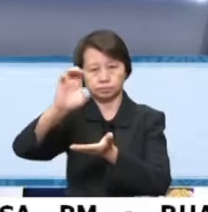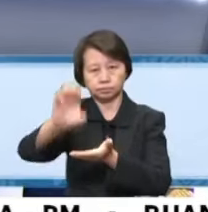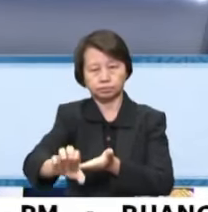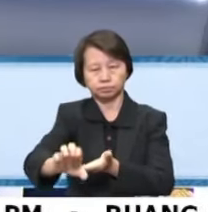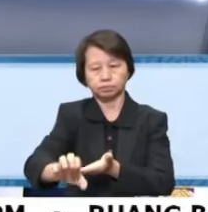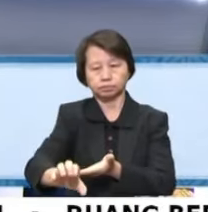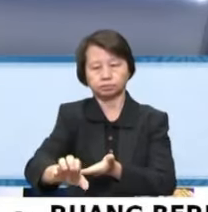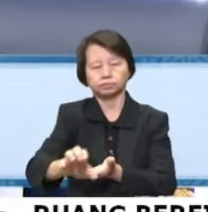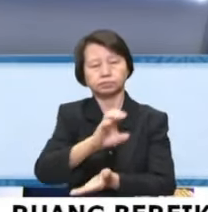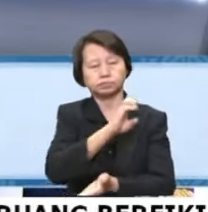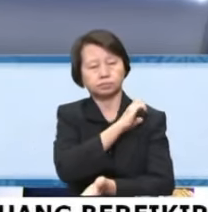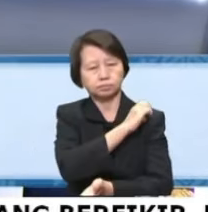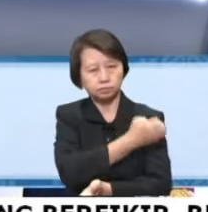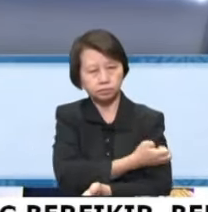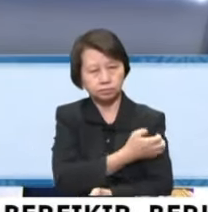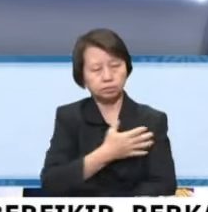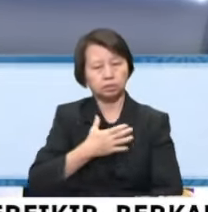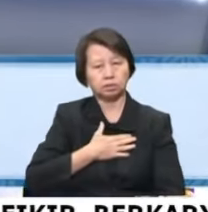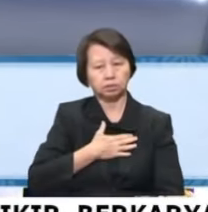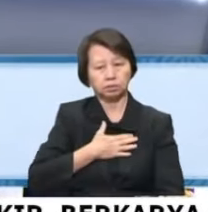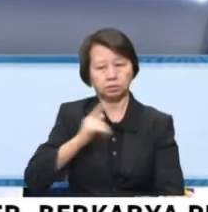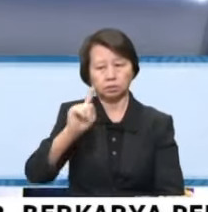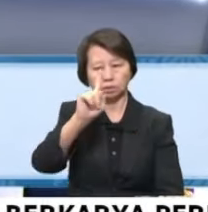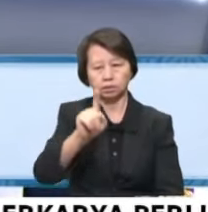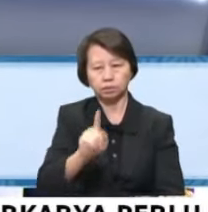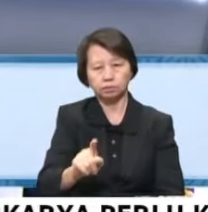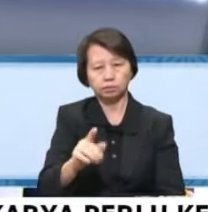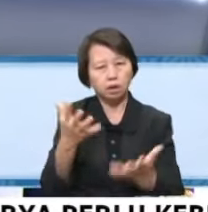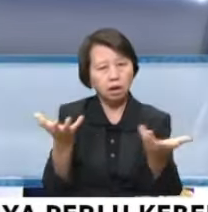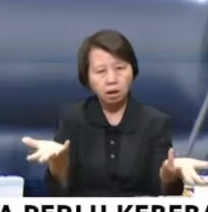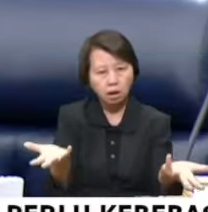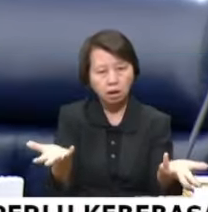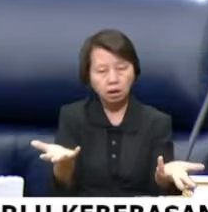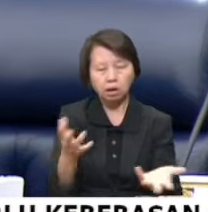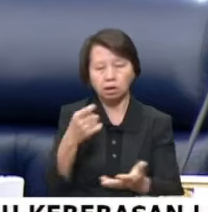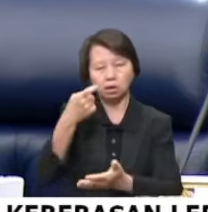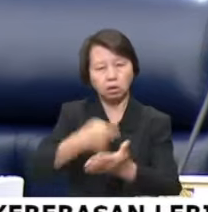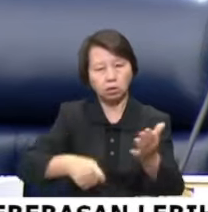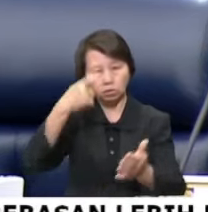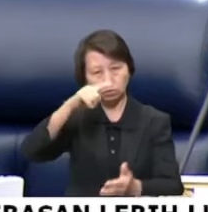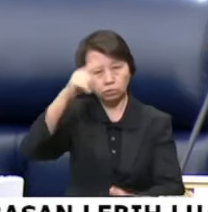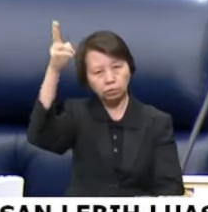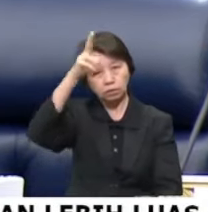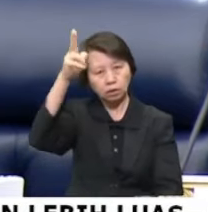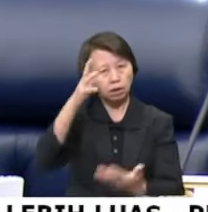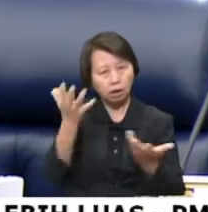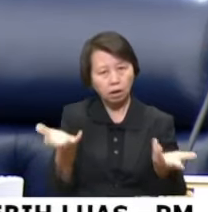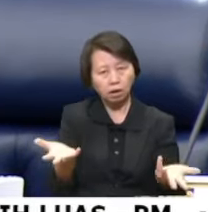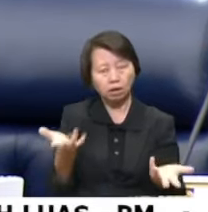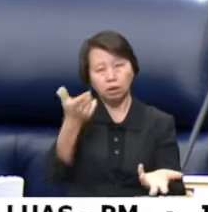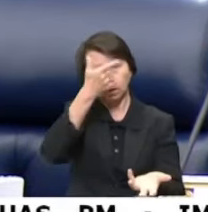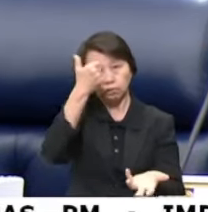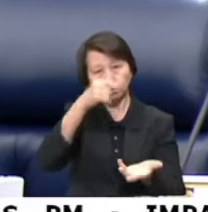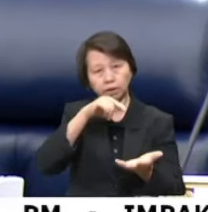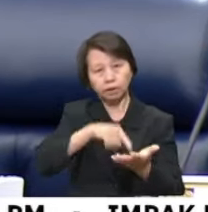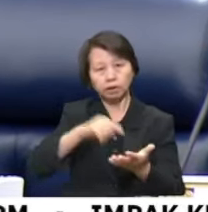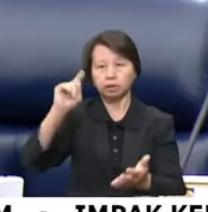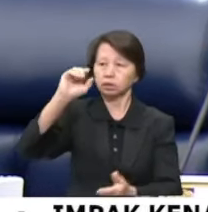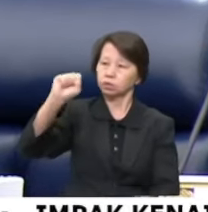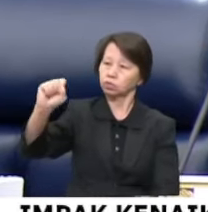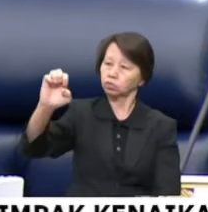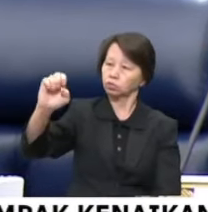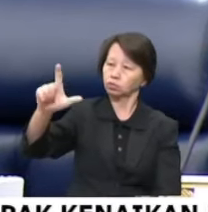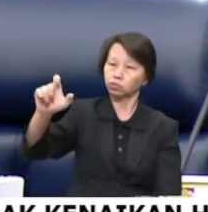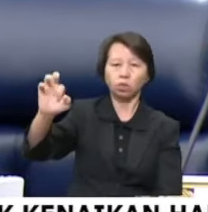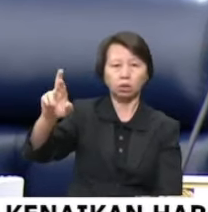renewable energy. Soalan saya ialah, apakah implikasi kos kepada kerajaan? Sebab ini solar farm ni akan besar